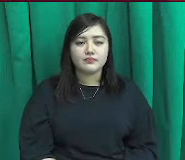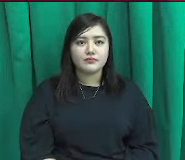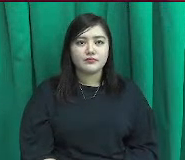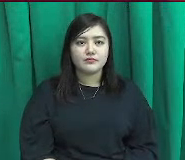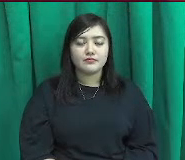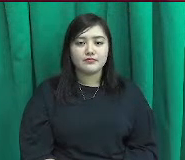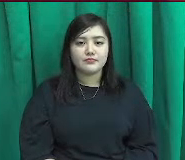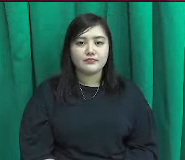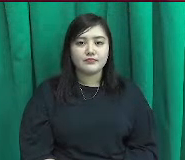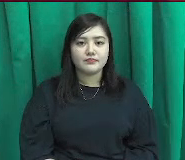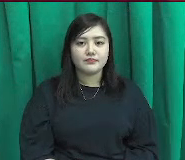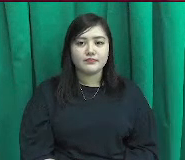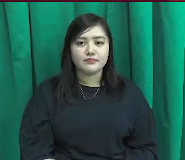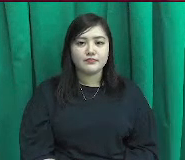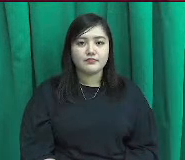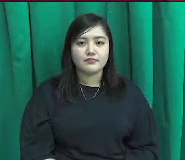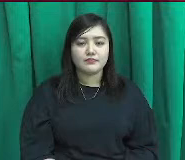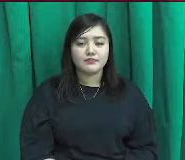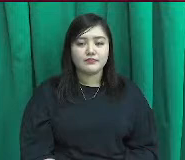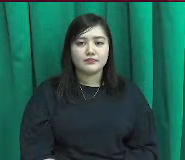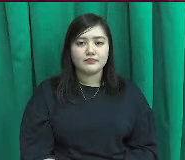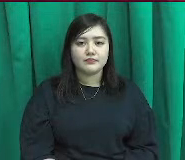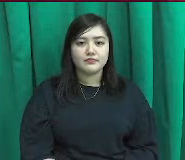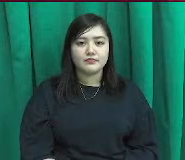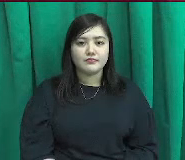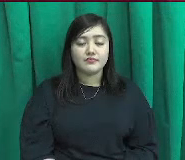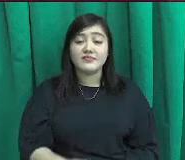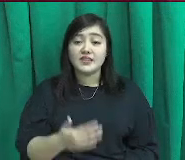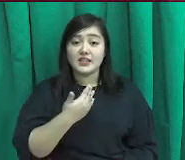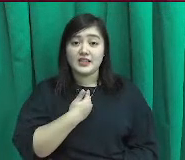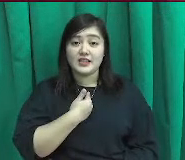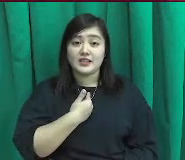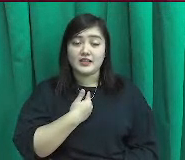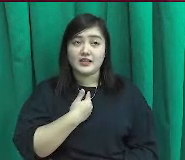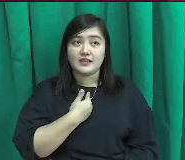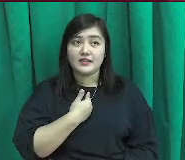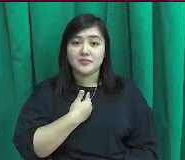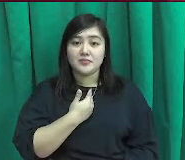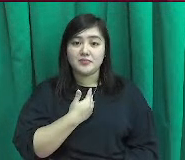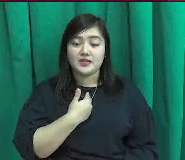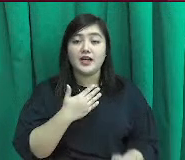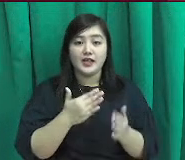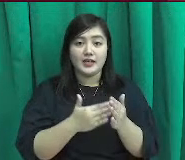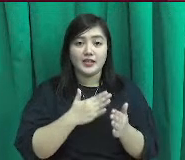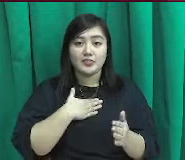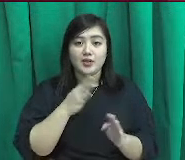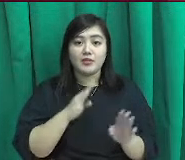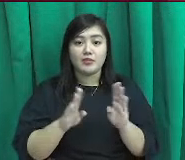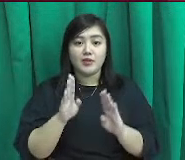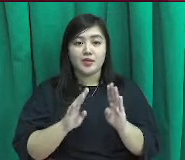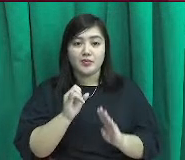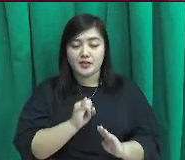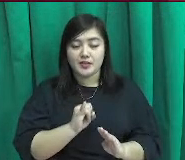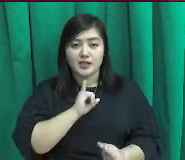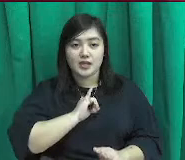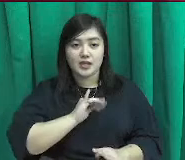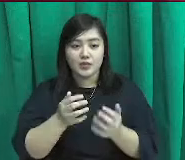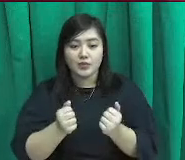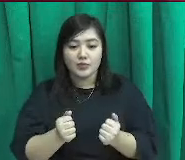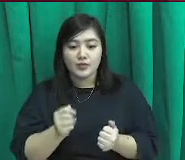that specific answer na kung saan ito ngayon yung palagi kong hinihingi sa Panginoong Diyos